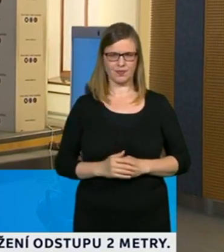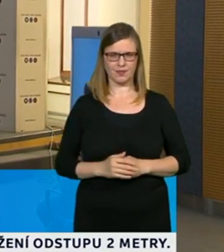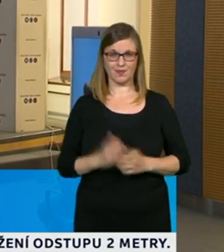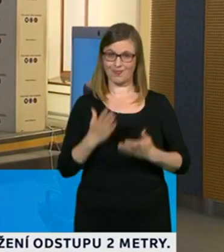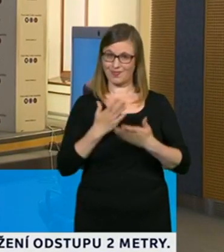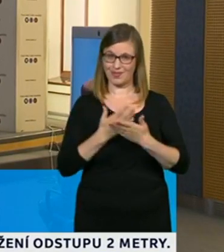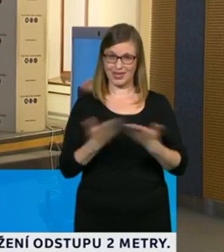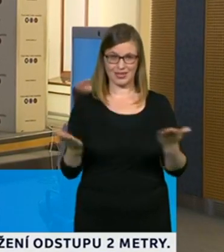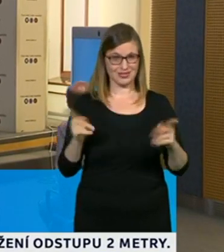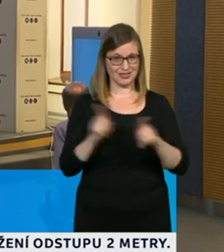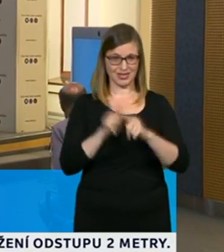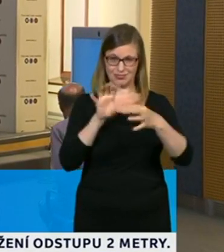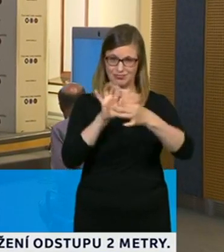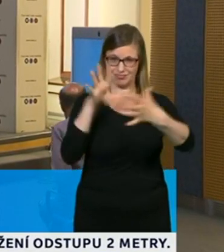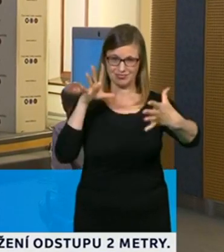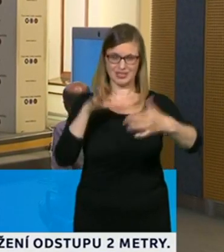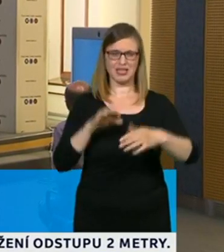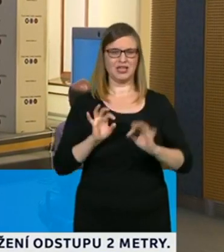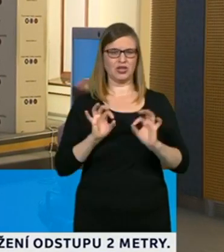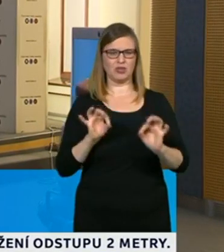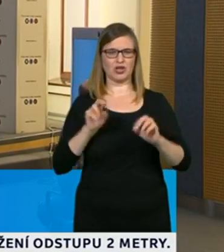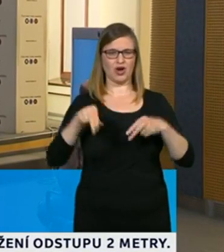Dobře, pana Millera.